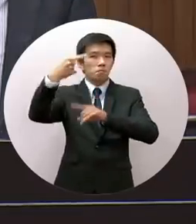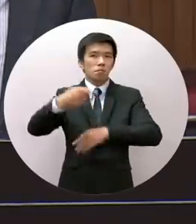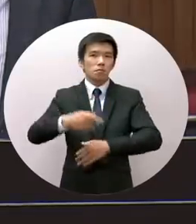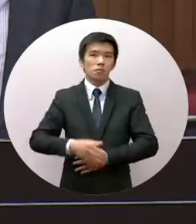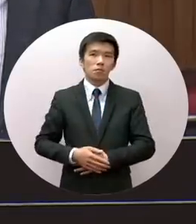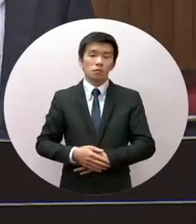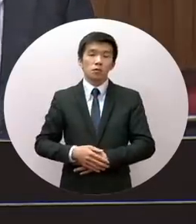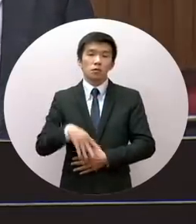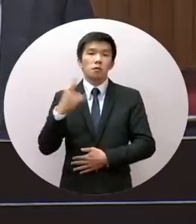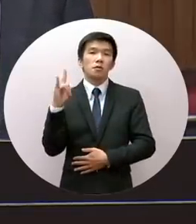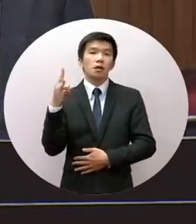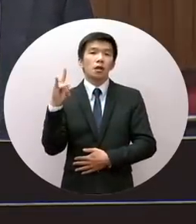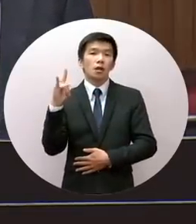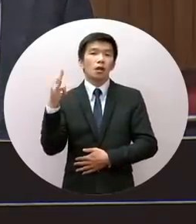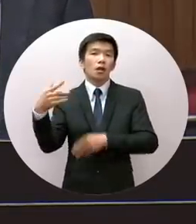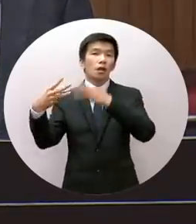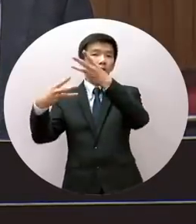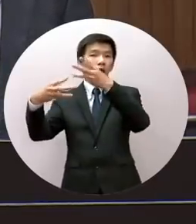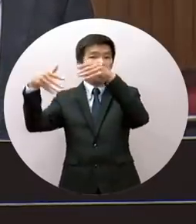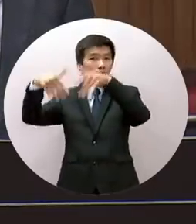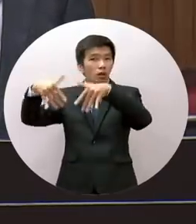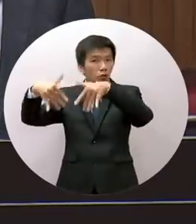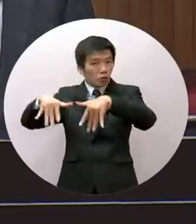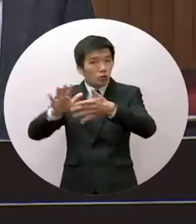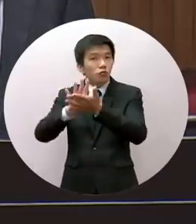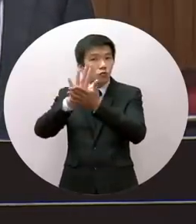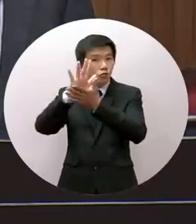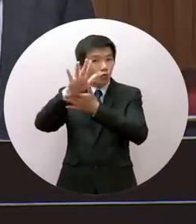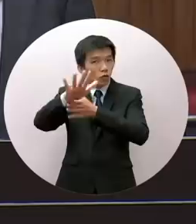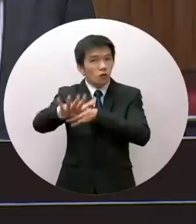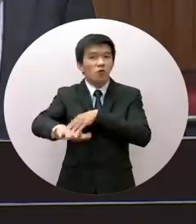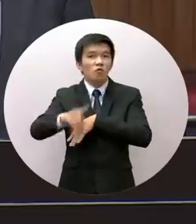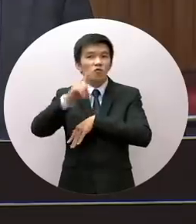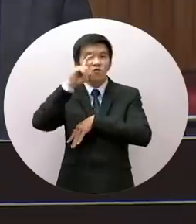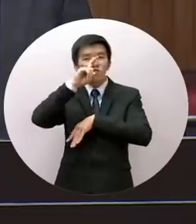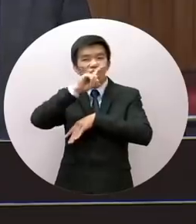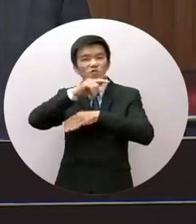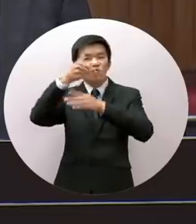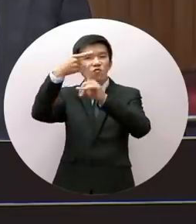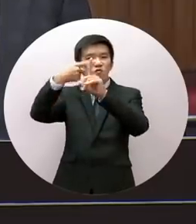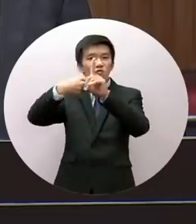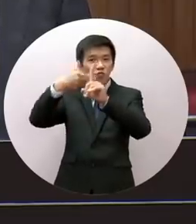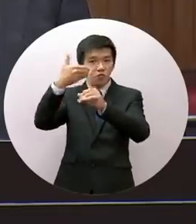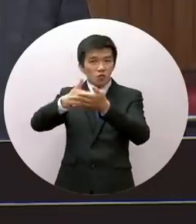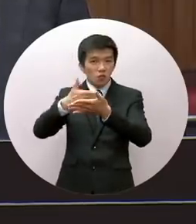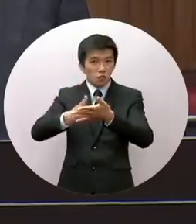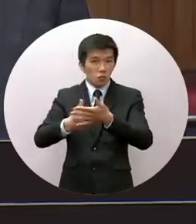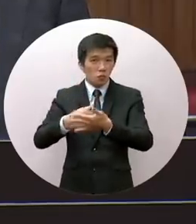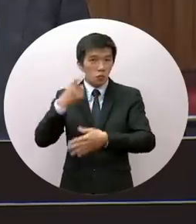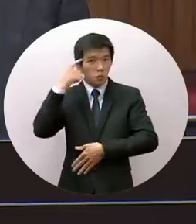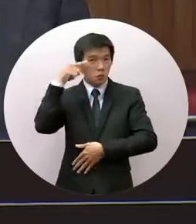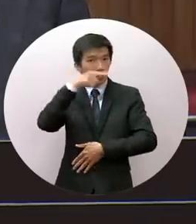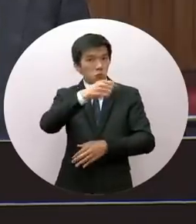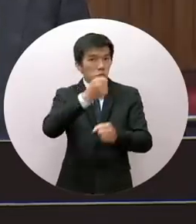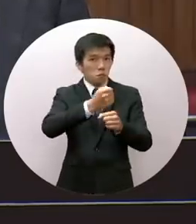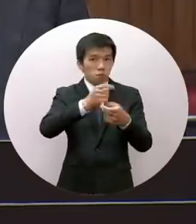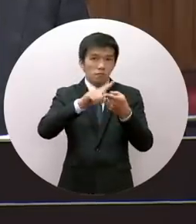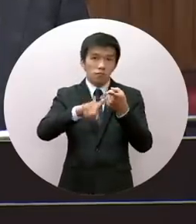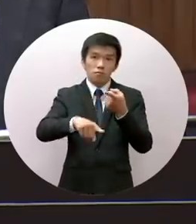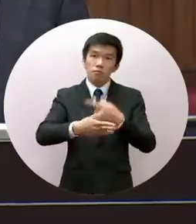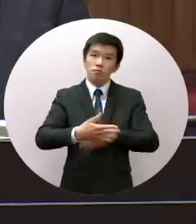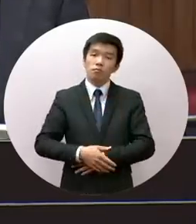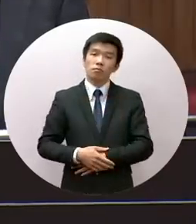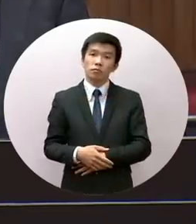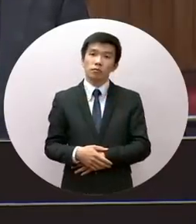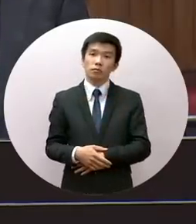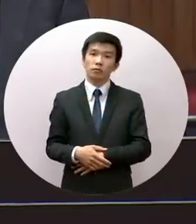然后等到下雨恢复正常。院长，你觉得环保署这样做对吗？ 空